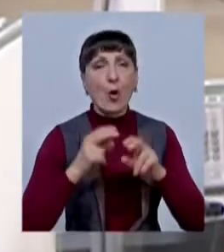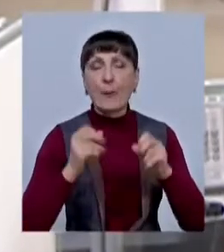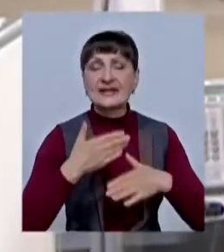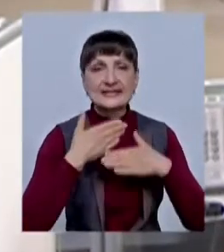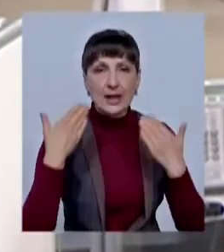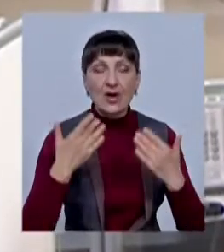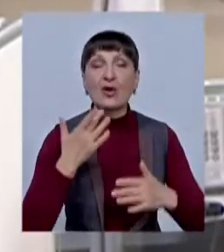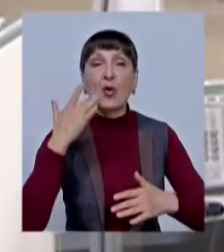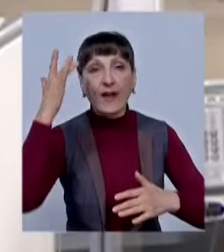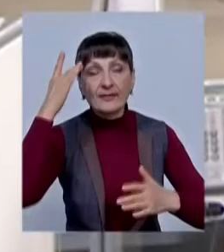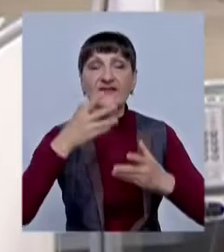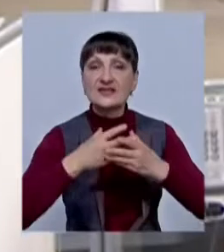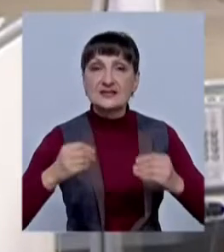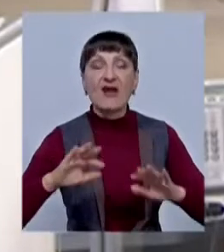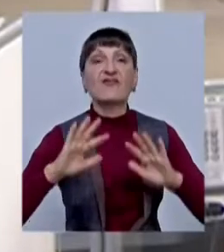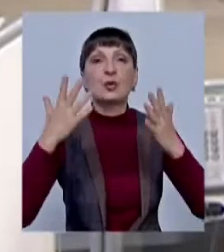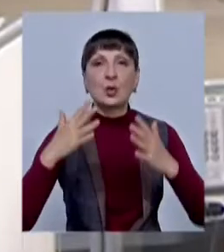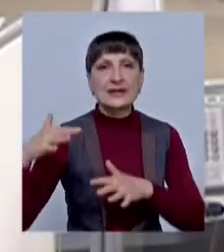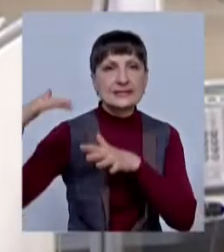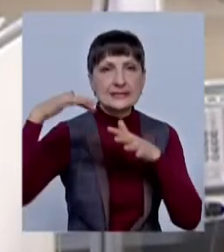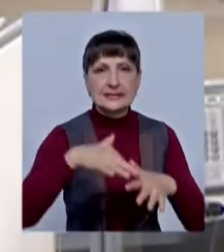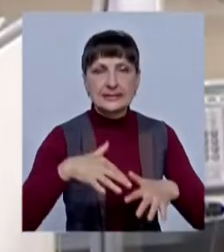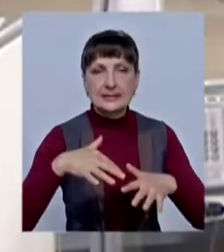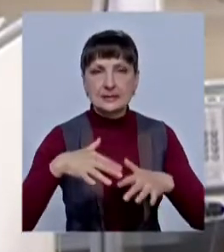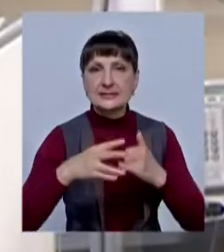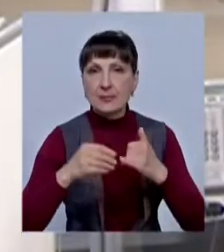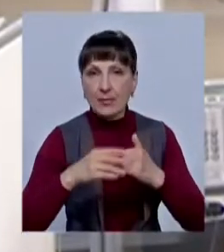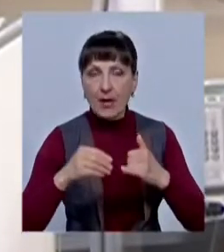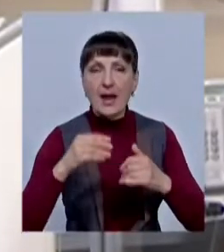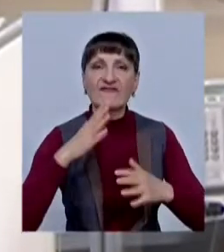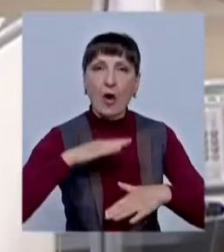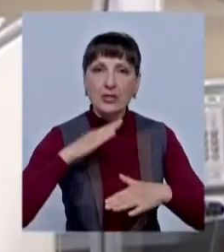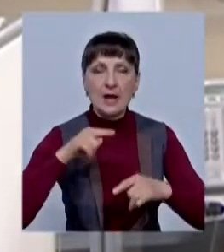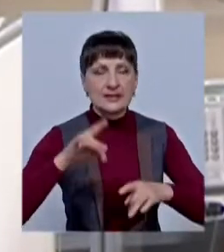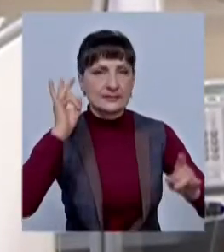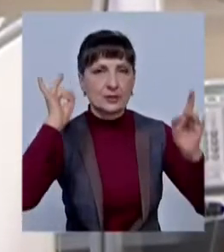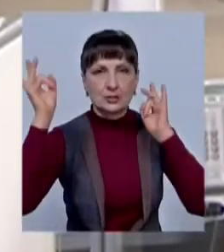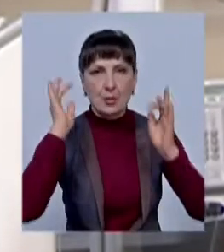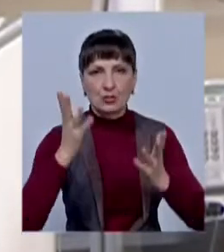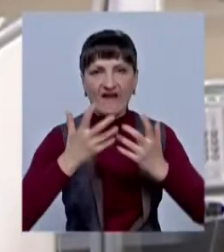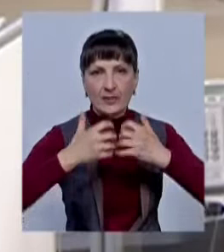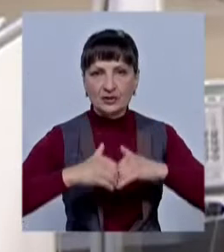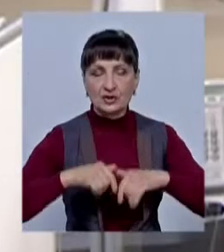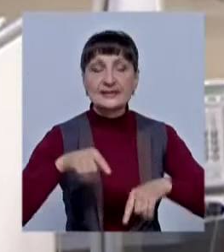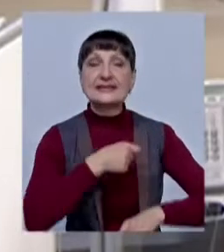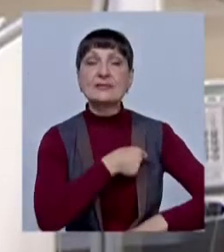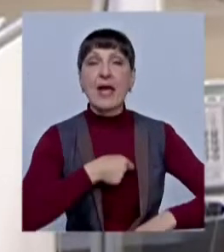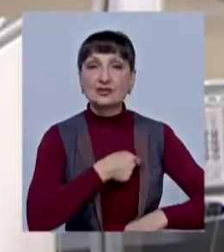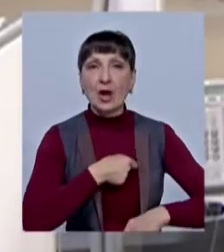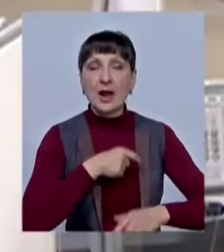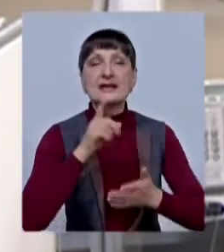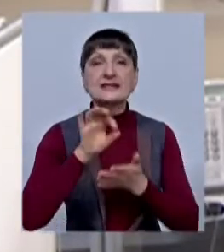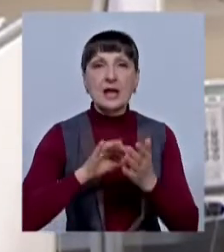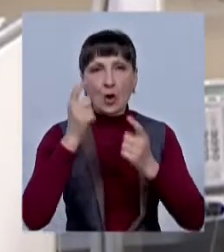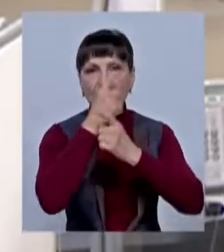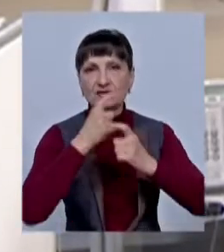нет, но вот летом, если вдруг произойдет сход сели, здесь автоматически зазвучит сигнал тревоги. Диспетчеры в этот момент